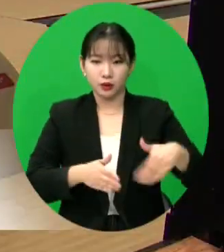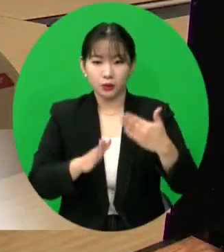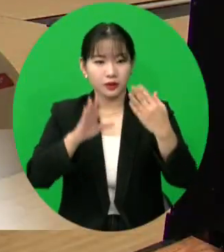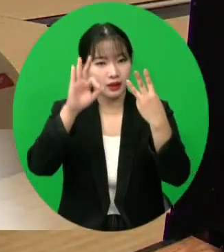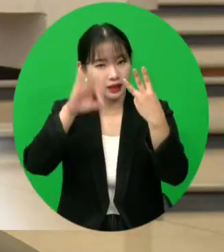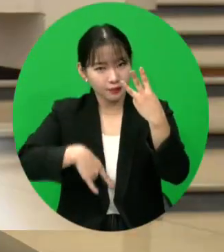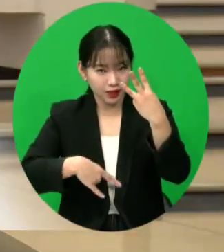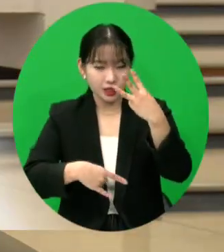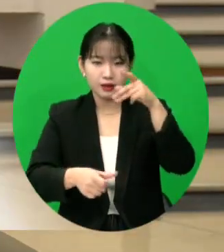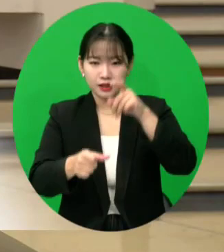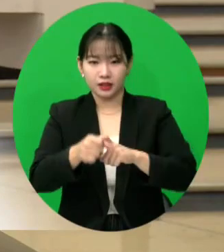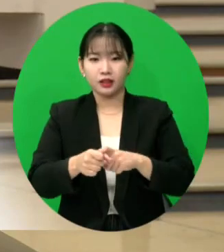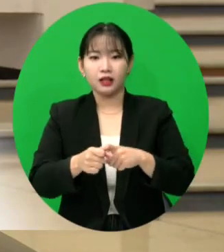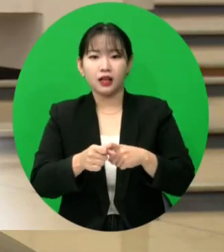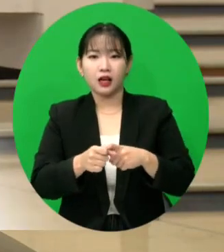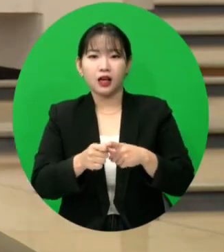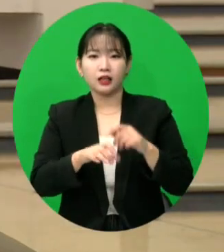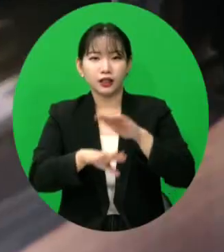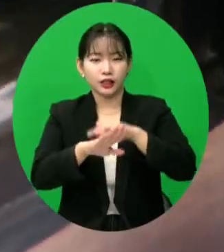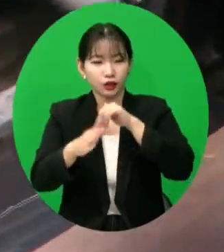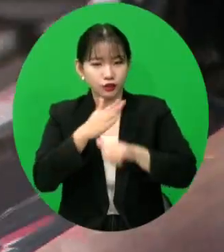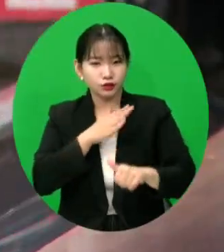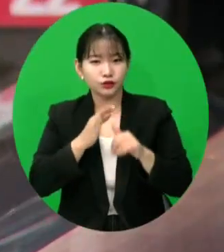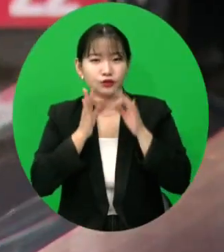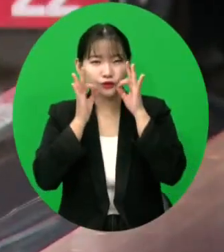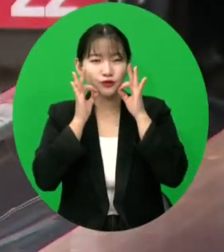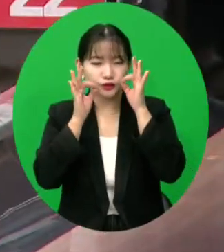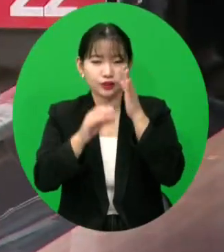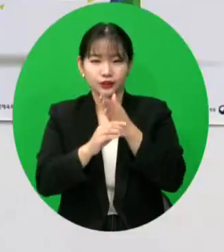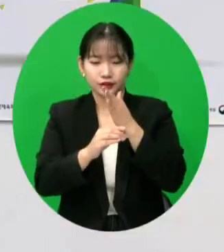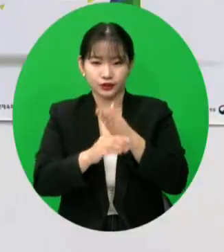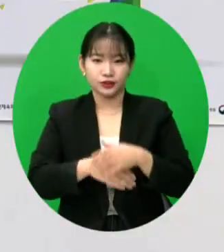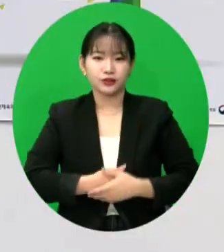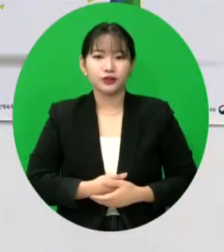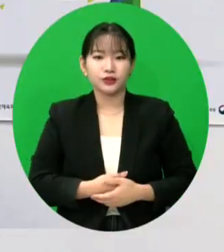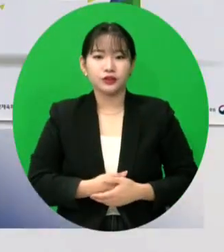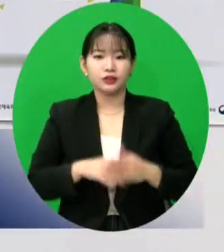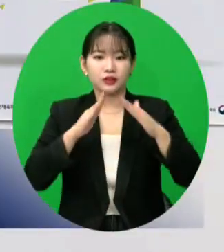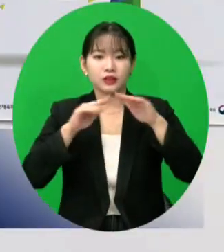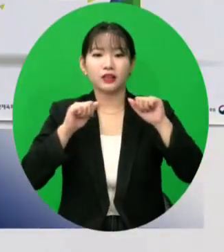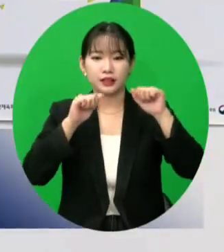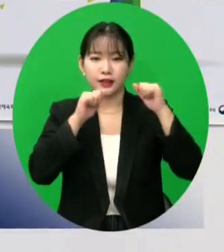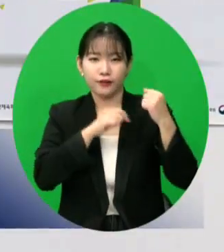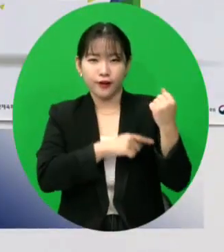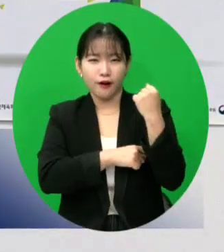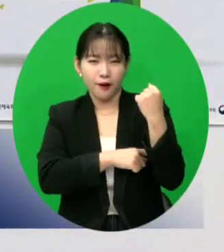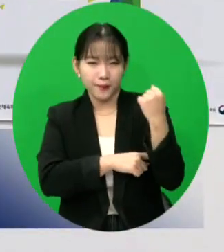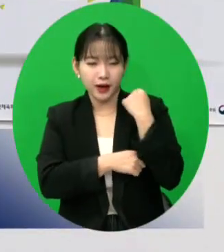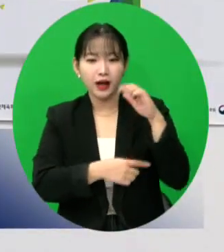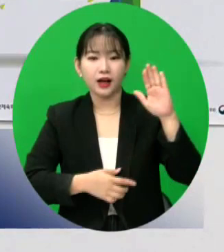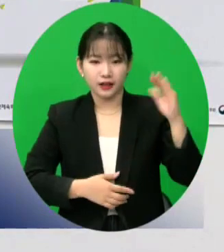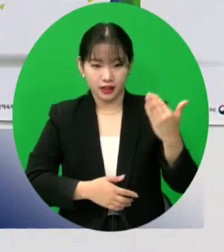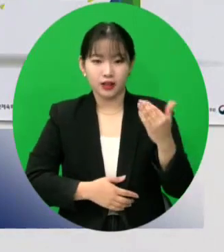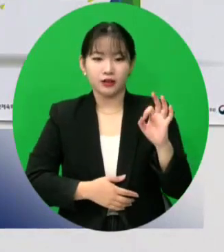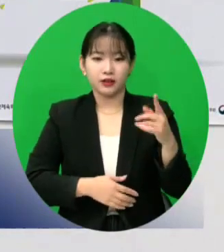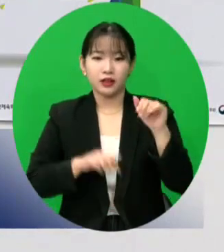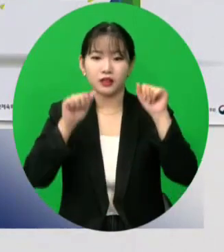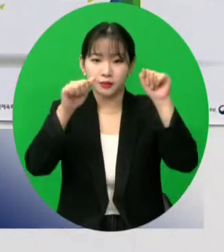3위를 목표로 경기력 향상에도 힘을 쏟고 있습니다 전남 체육의 경쟁력이 강화되면서